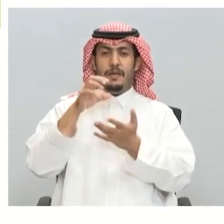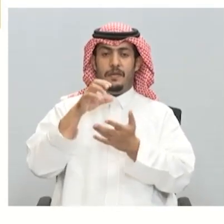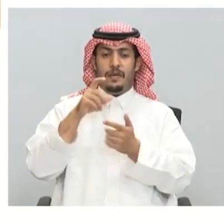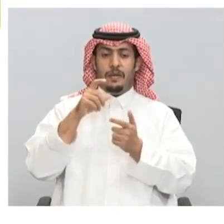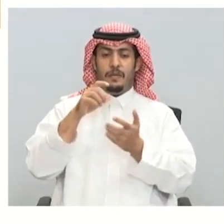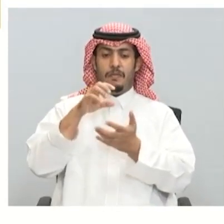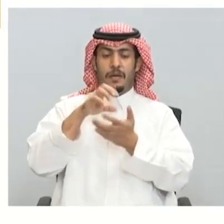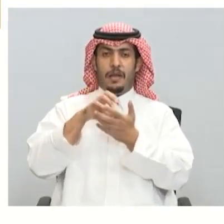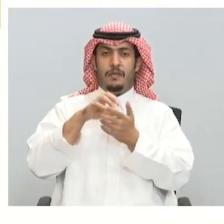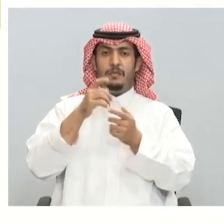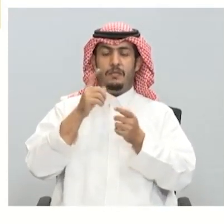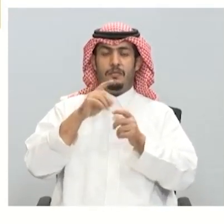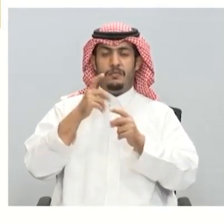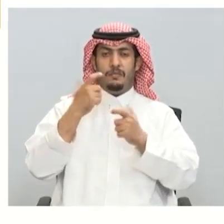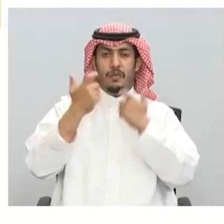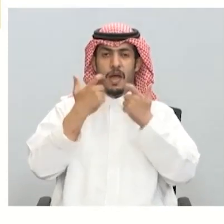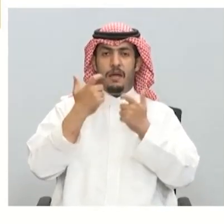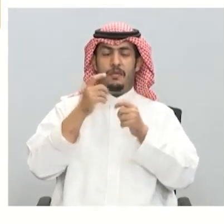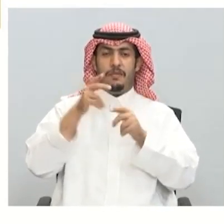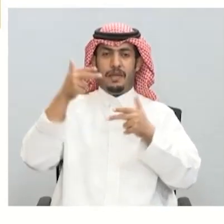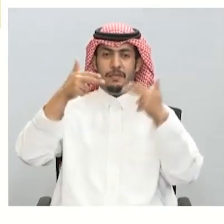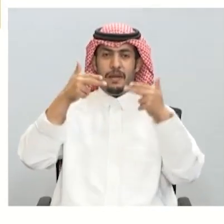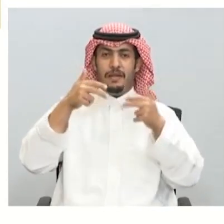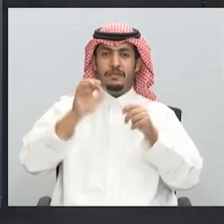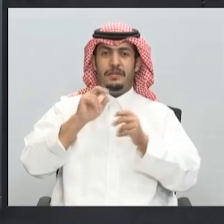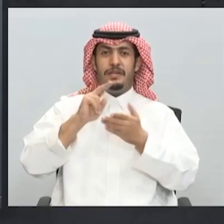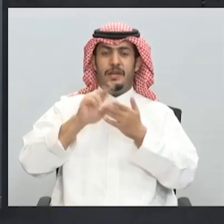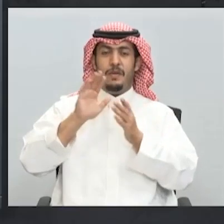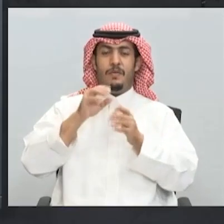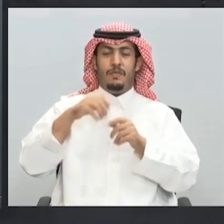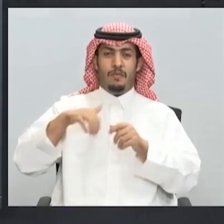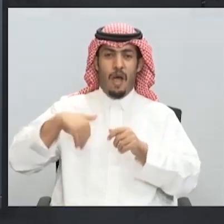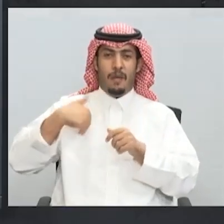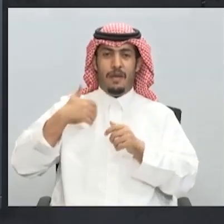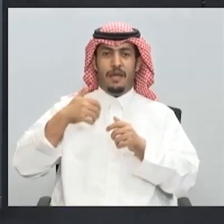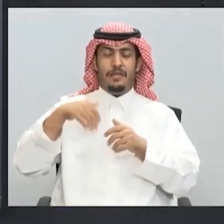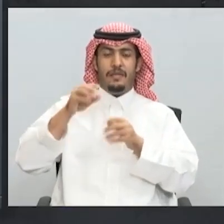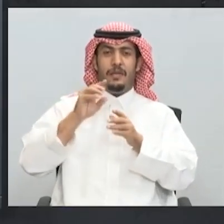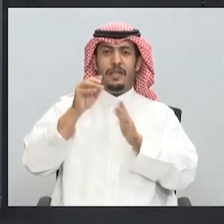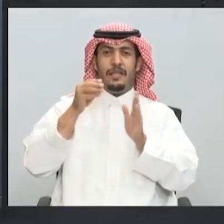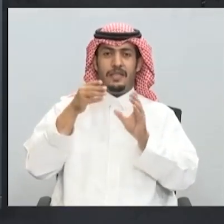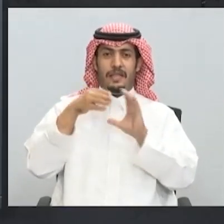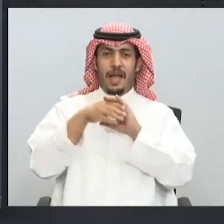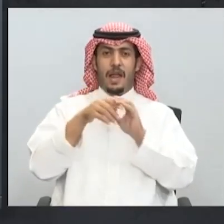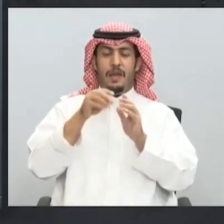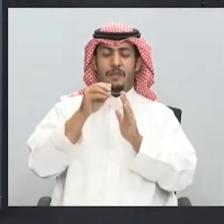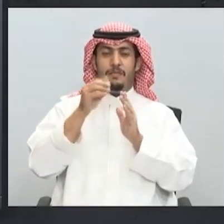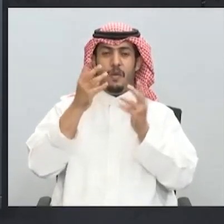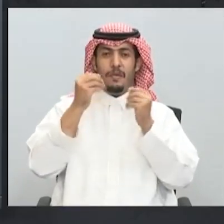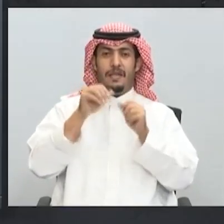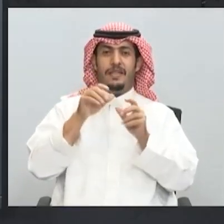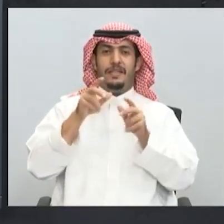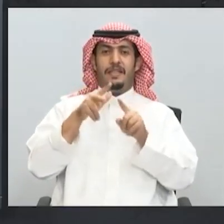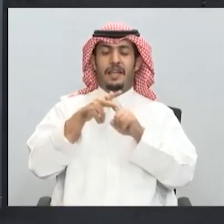والمراقبه قد يكون من خلال الكاميرات ايضا مثلا ارسال المعاملات وادخال البيانات قد يكون ايضا من خلال تقنيه